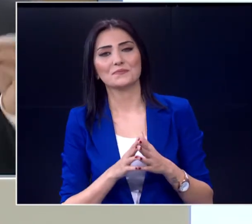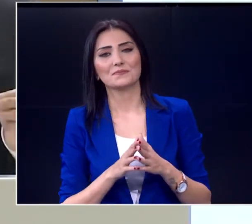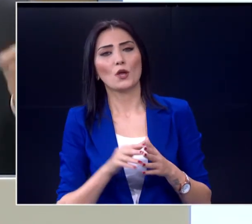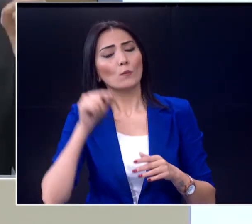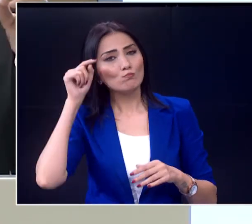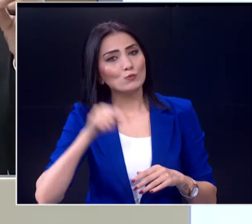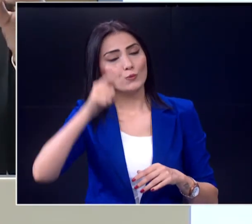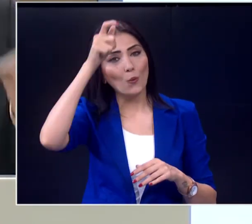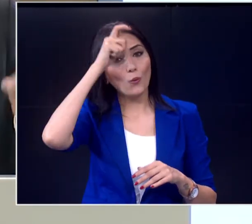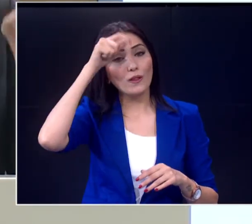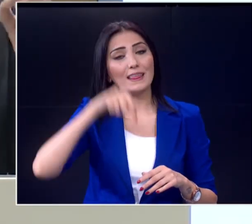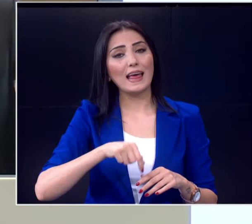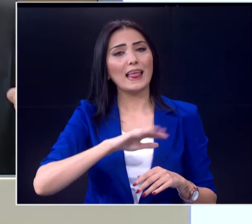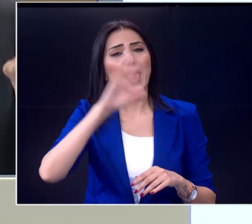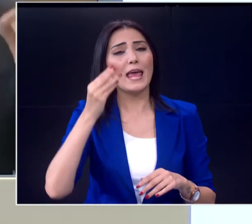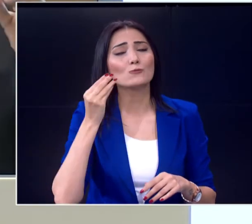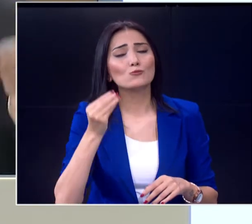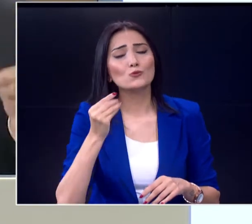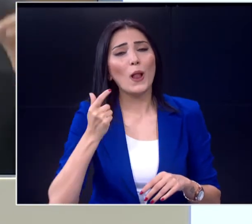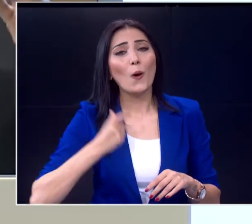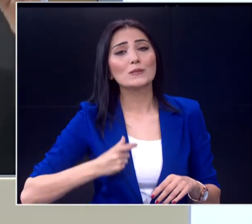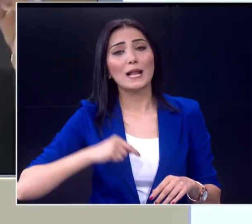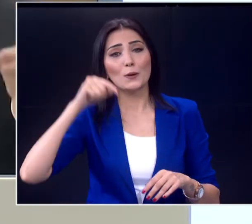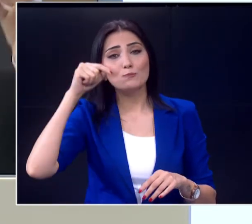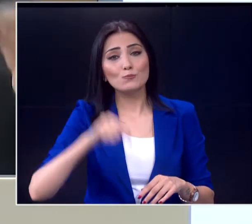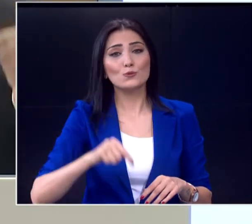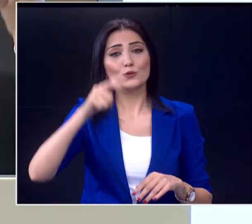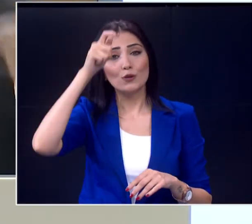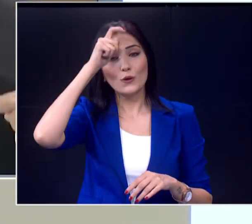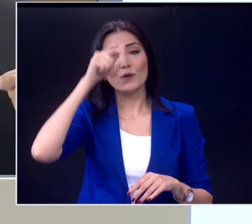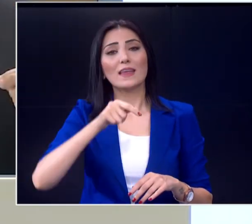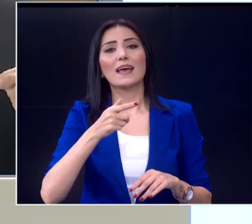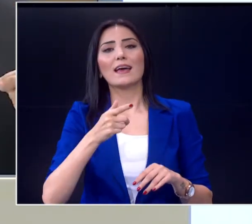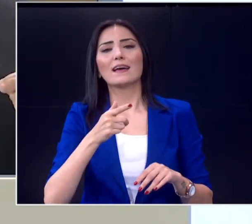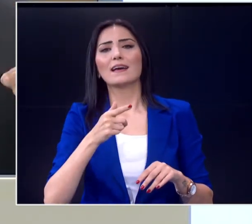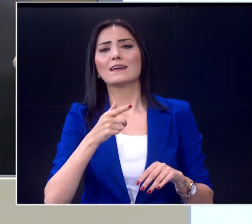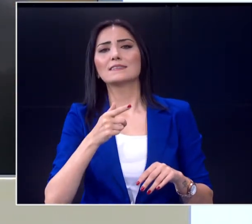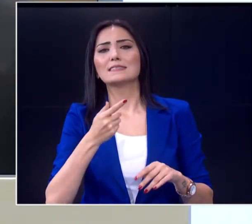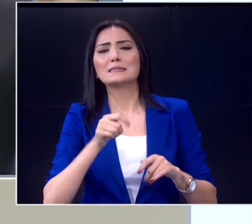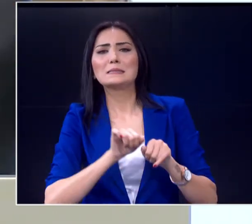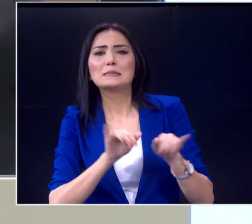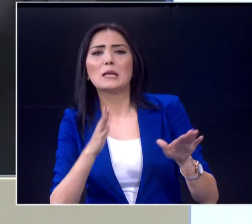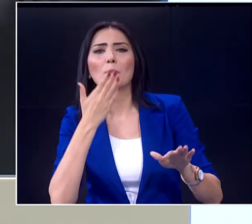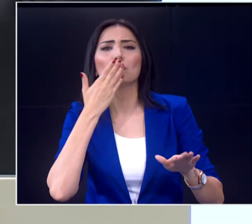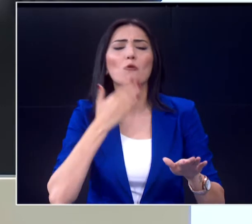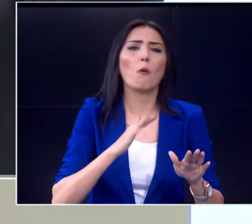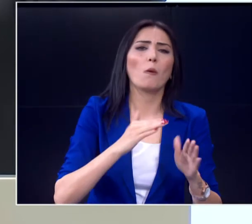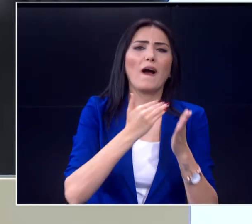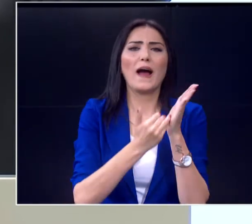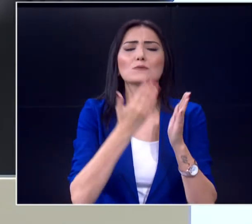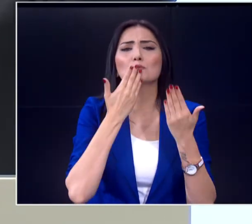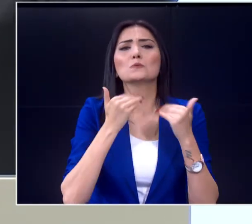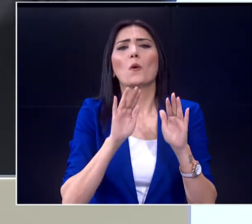Bu ülkenin en güzel özelliği bu ülkede kas sistemi yok. Yani işte belirli